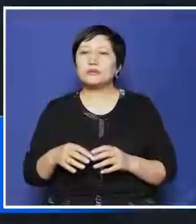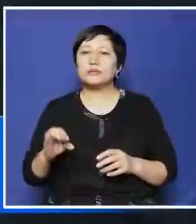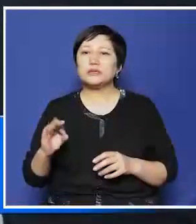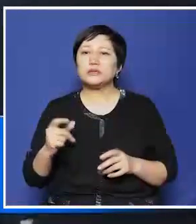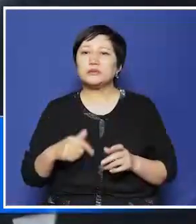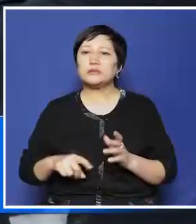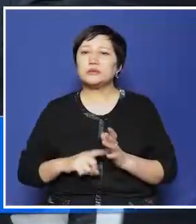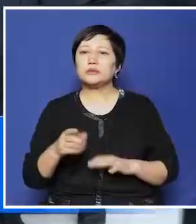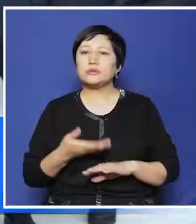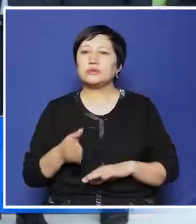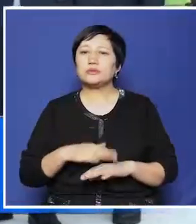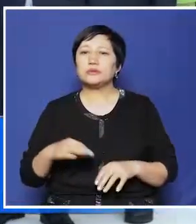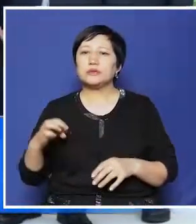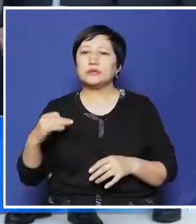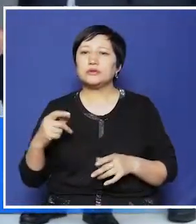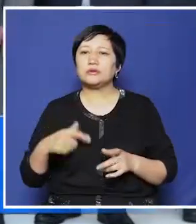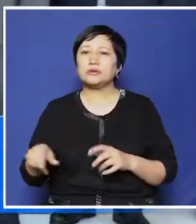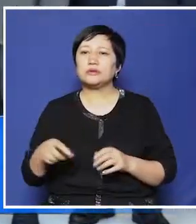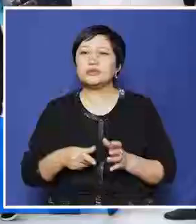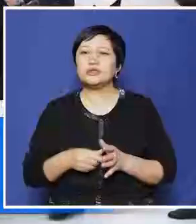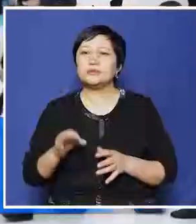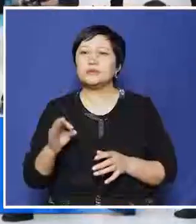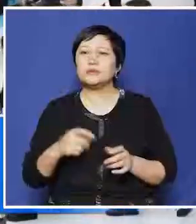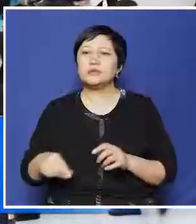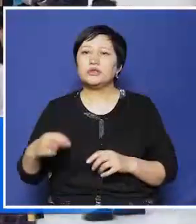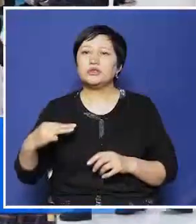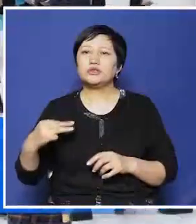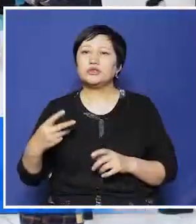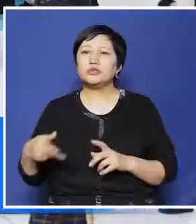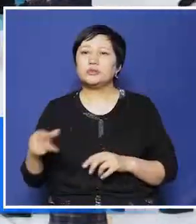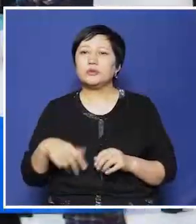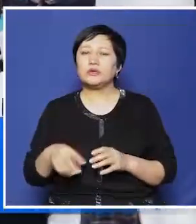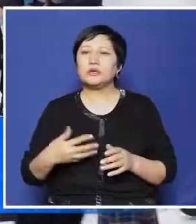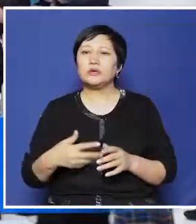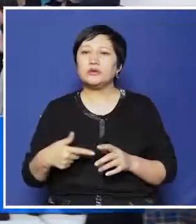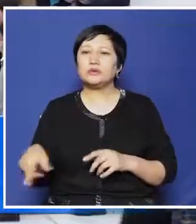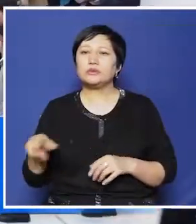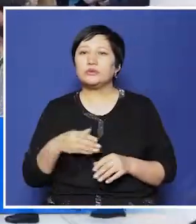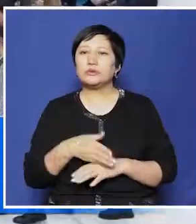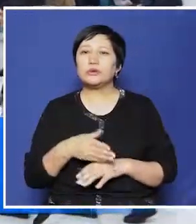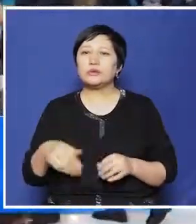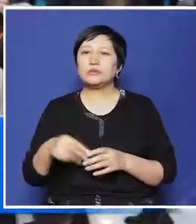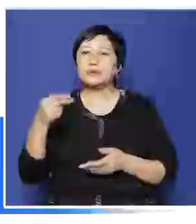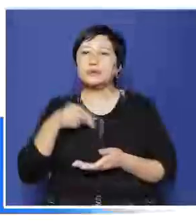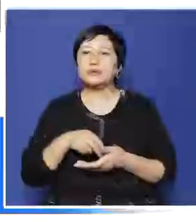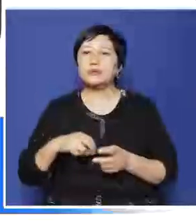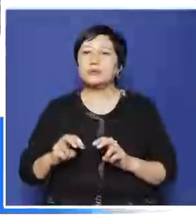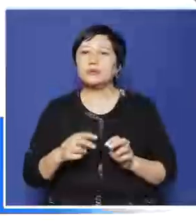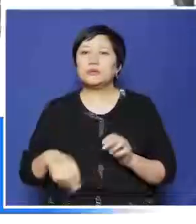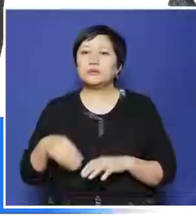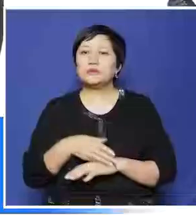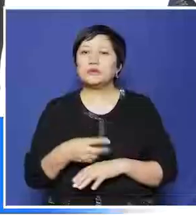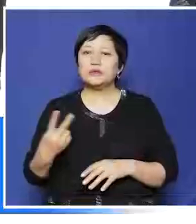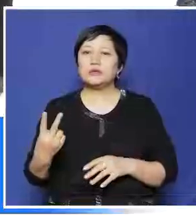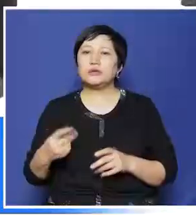Саяси салмағы жоғары жиынға Түркістан облысынан 75, 3-ші мегаполистен 54 делегат қатысты. Шымкенттен мәжіліске